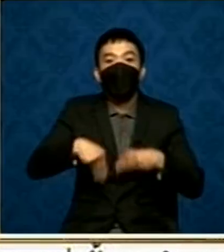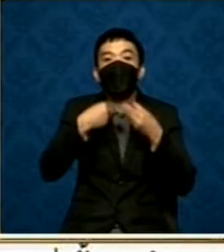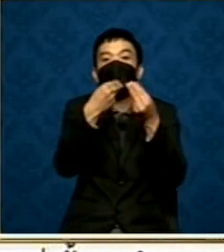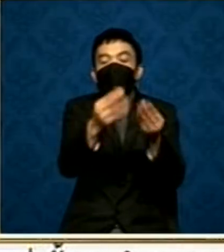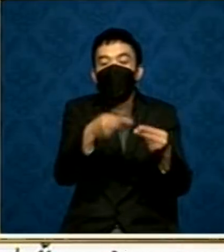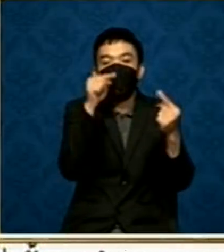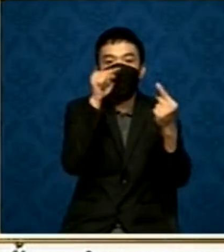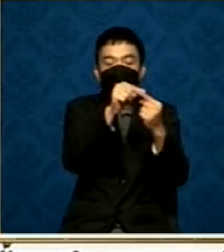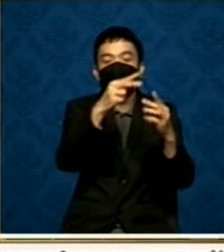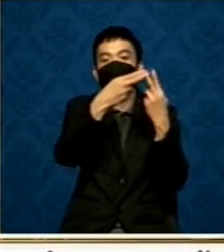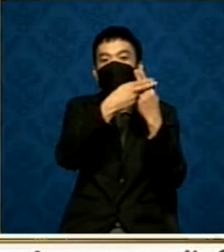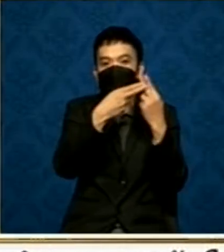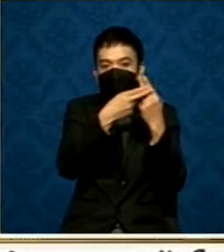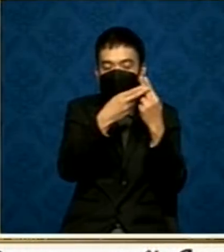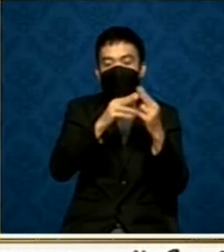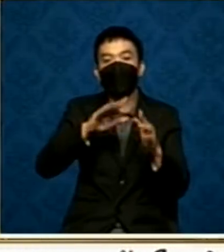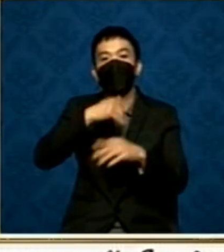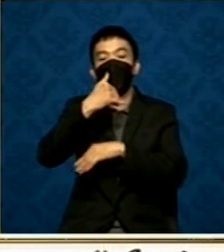ิ ในเมียมา